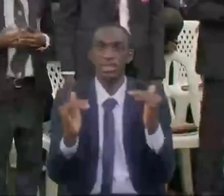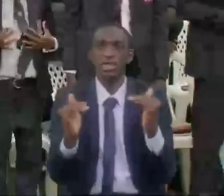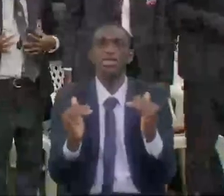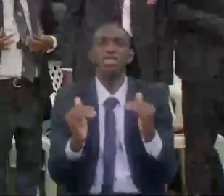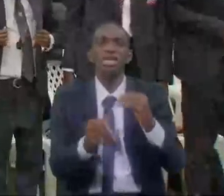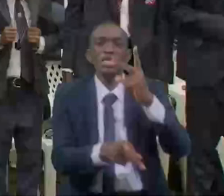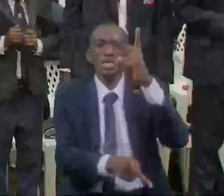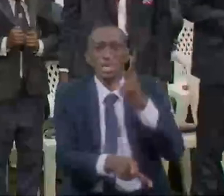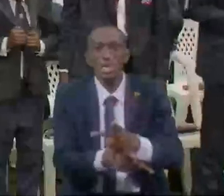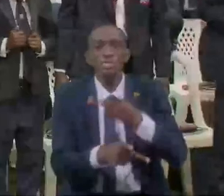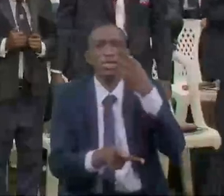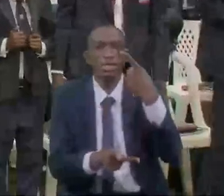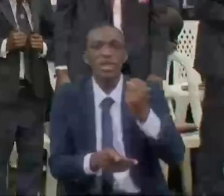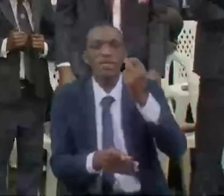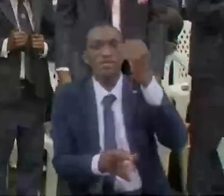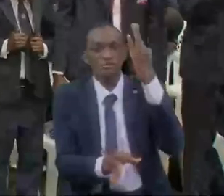Garde la foi.